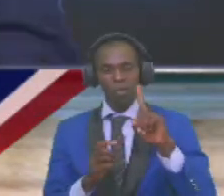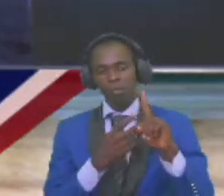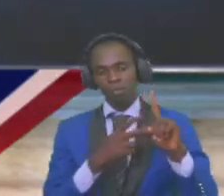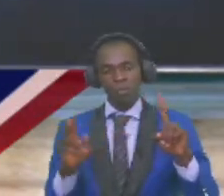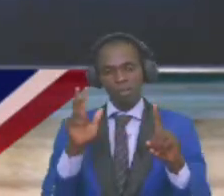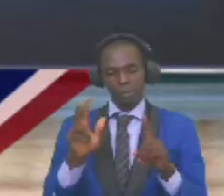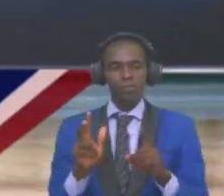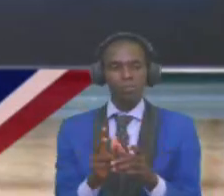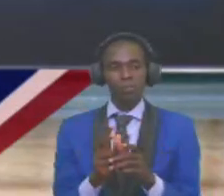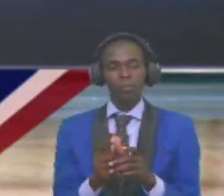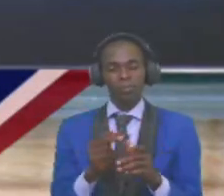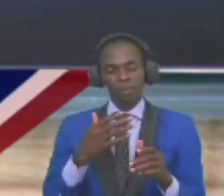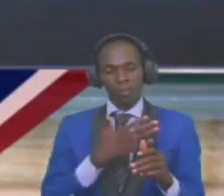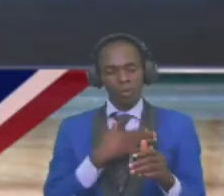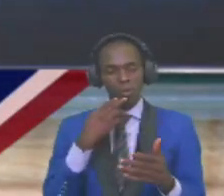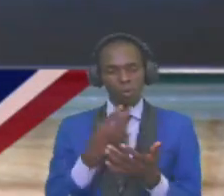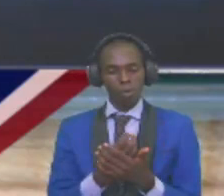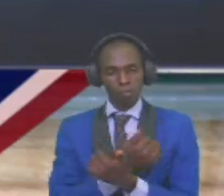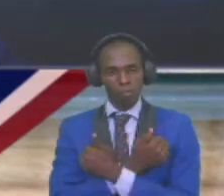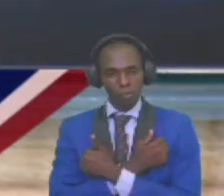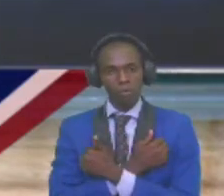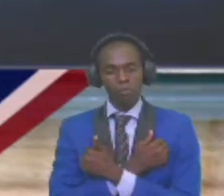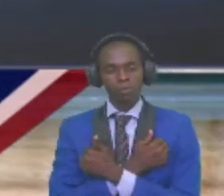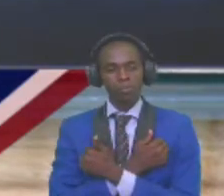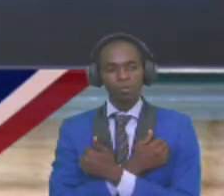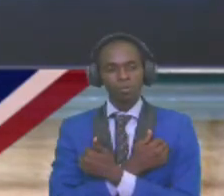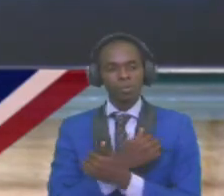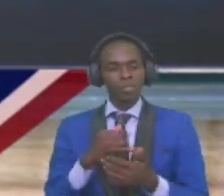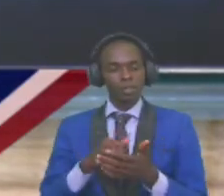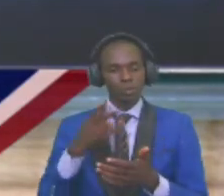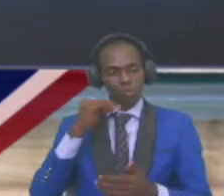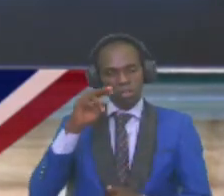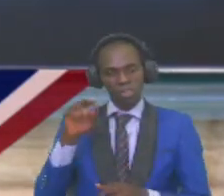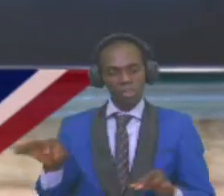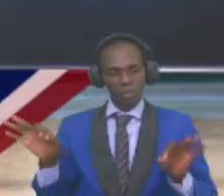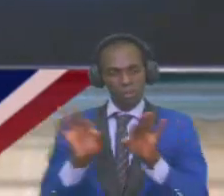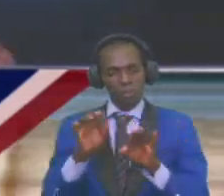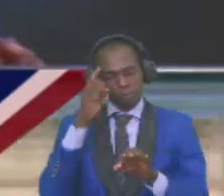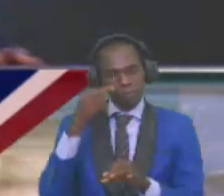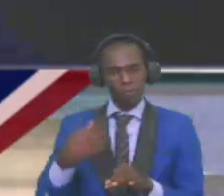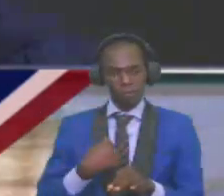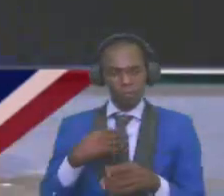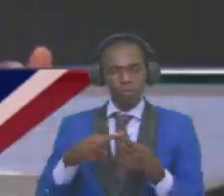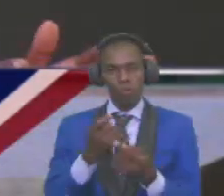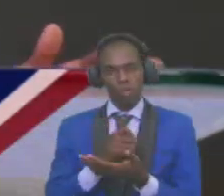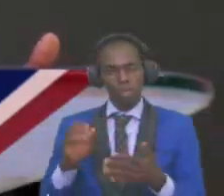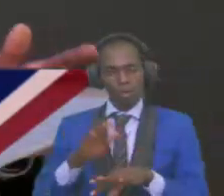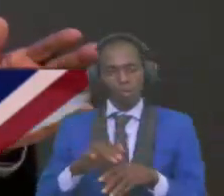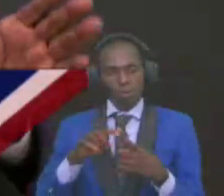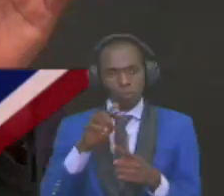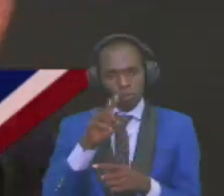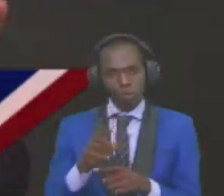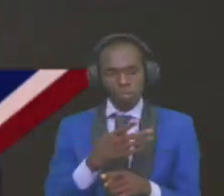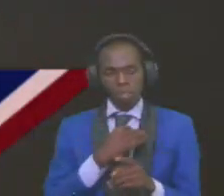vous écriez rosiers de notre salle de pau mais je me suis senti obligé de le faire afin de vous